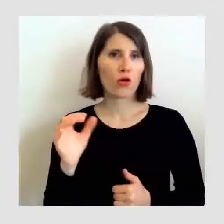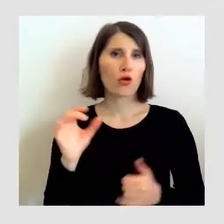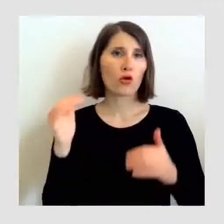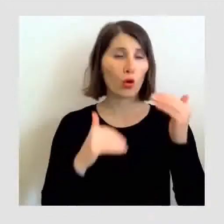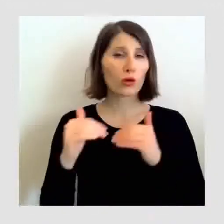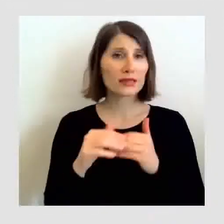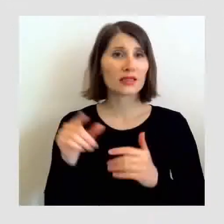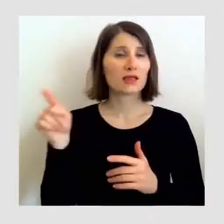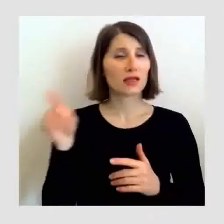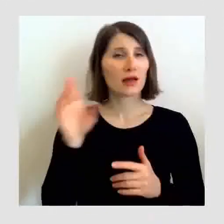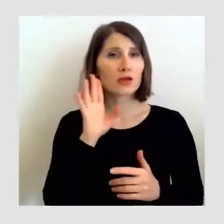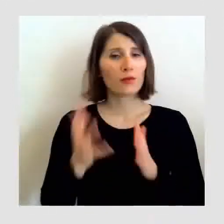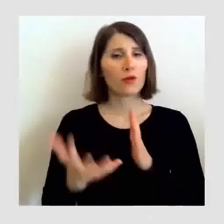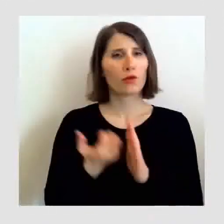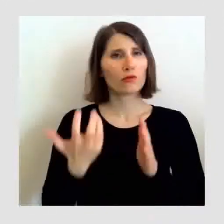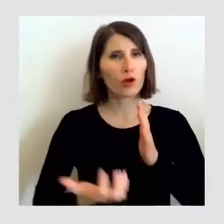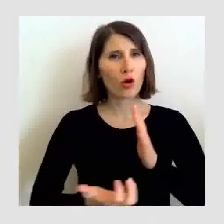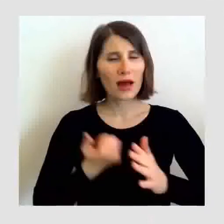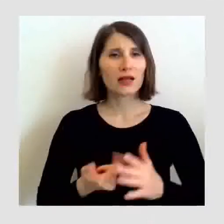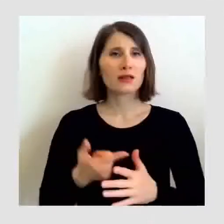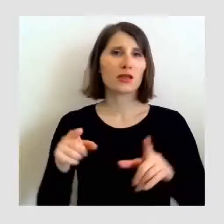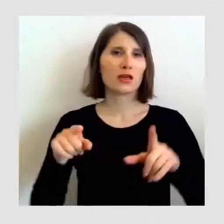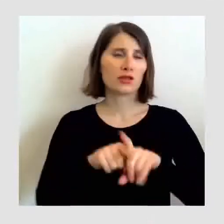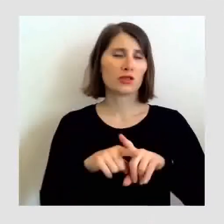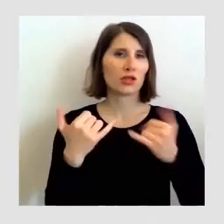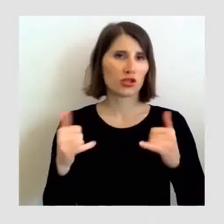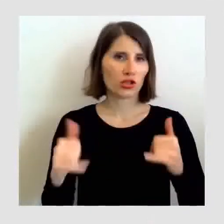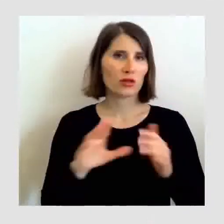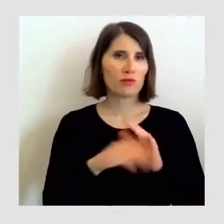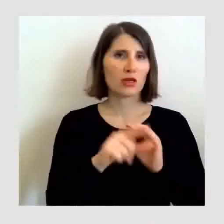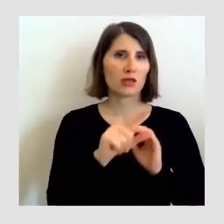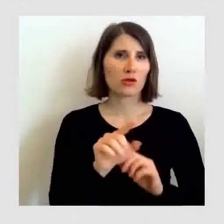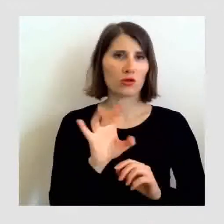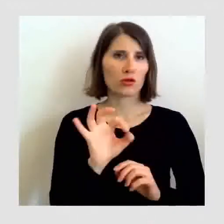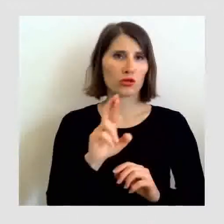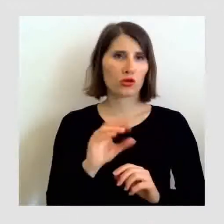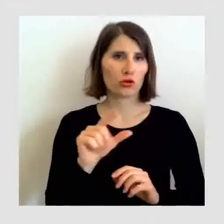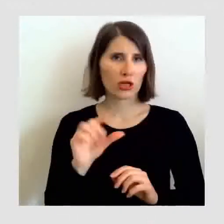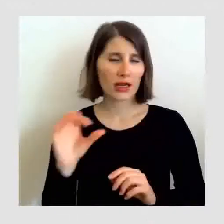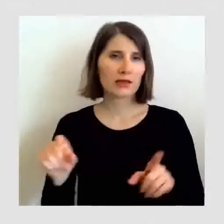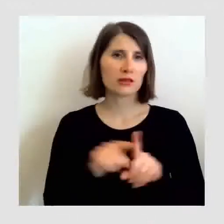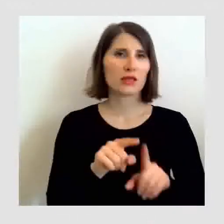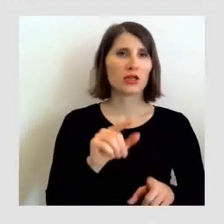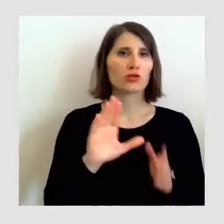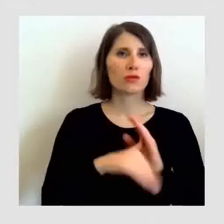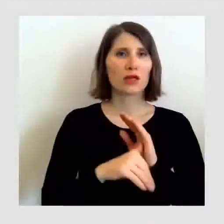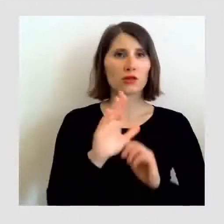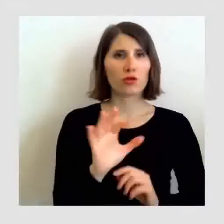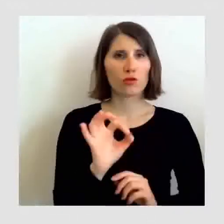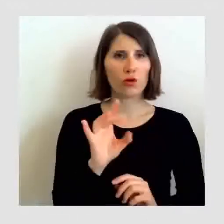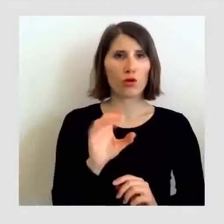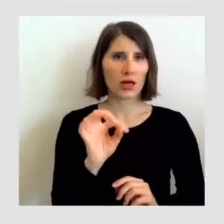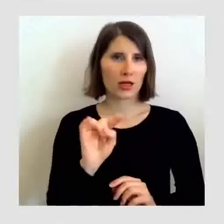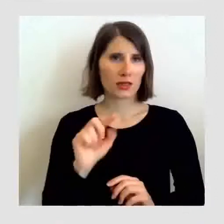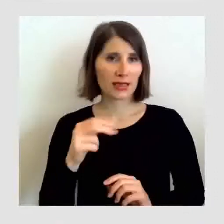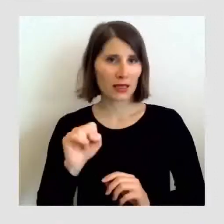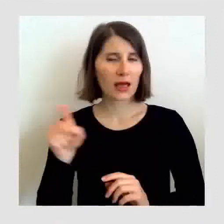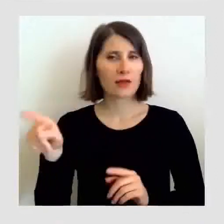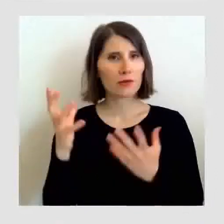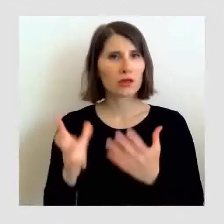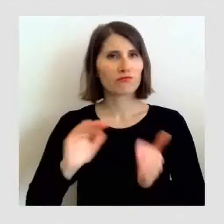dolnośląskiego zagłębia węglowego, a także obszar powiatu zgorzeleckiego Bogatyni, ponieważ już chcemy objąć pewnymi działaniami ten